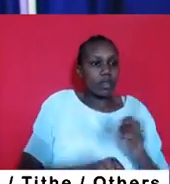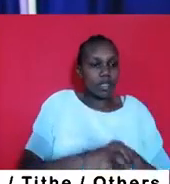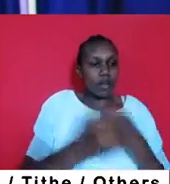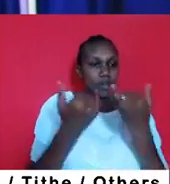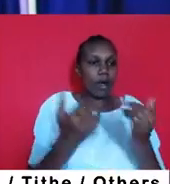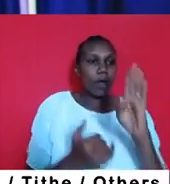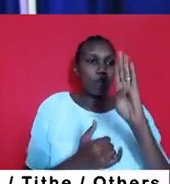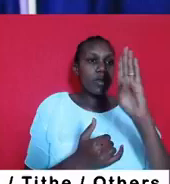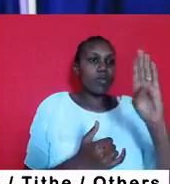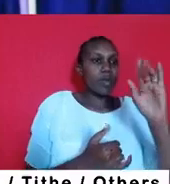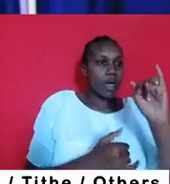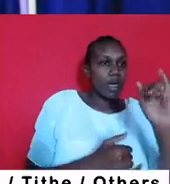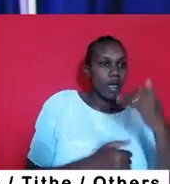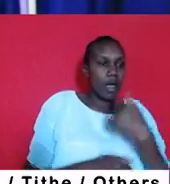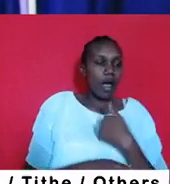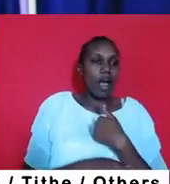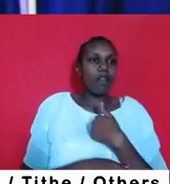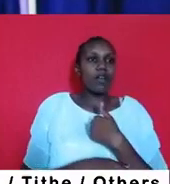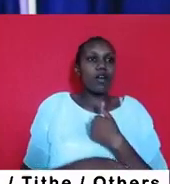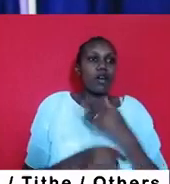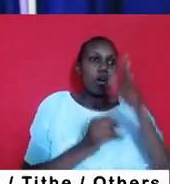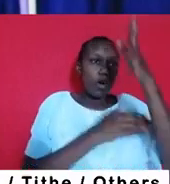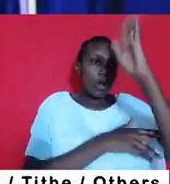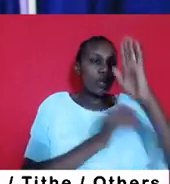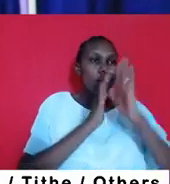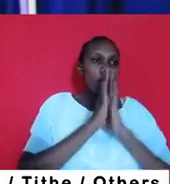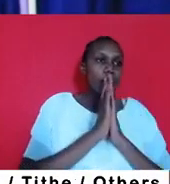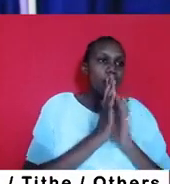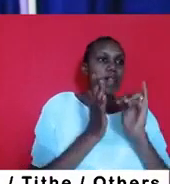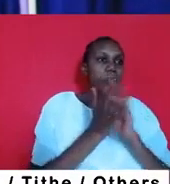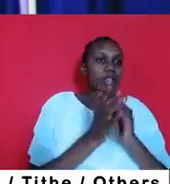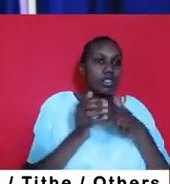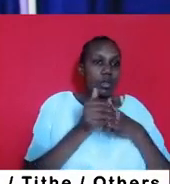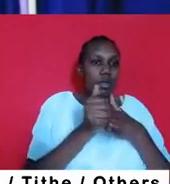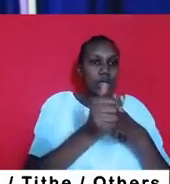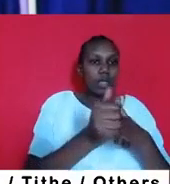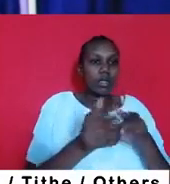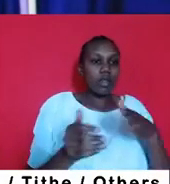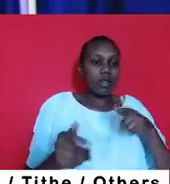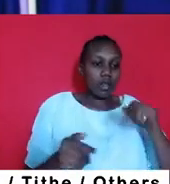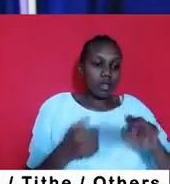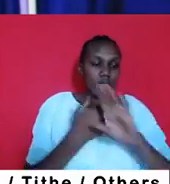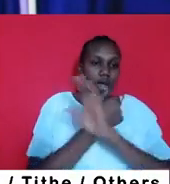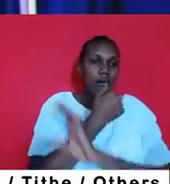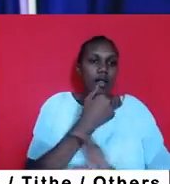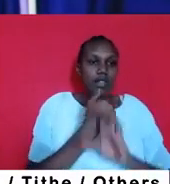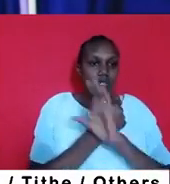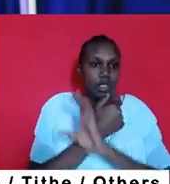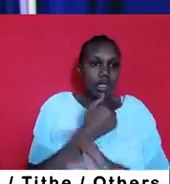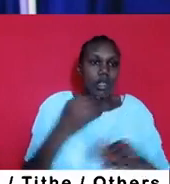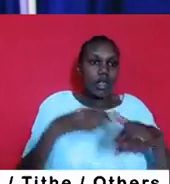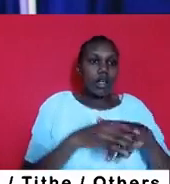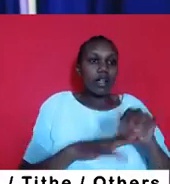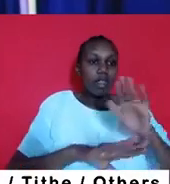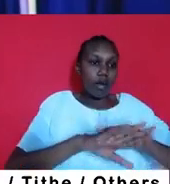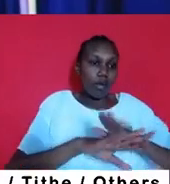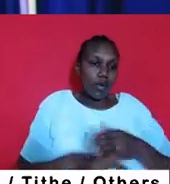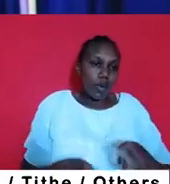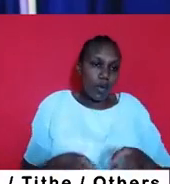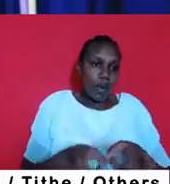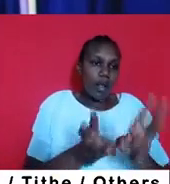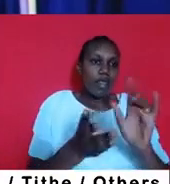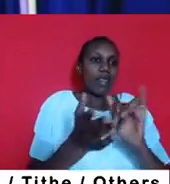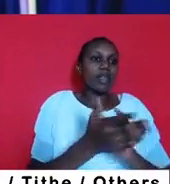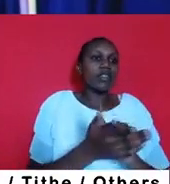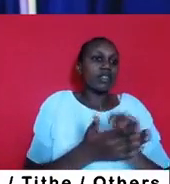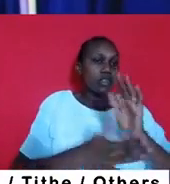BBI, Baba tunakuomba ukaweza kuongoza nchi hii katika mwelekeo ambao